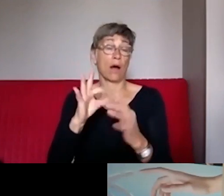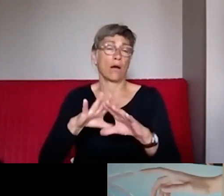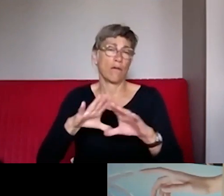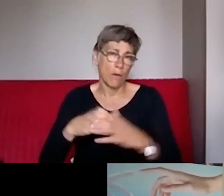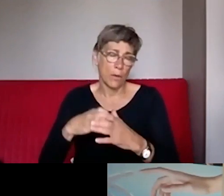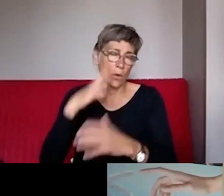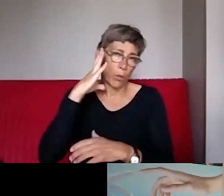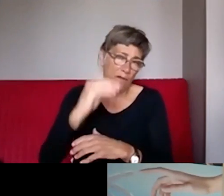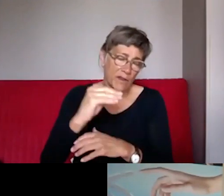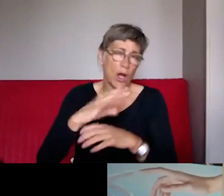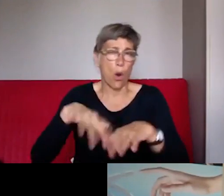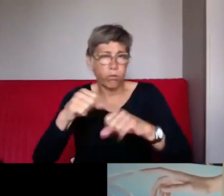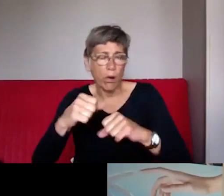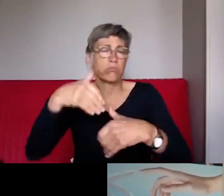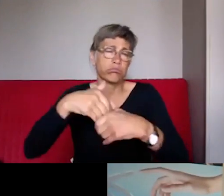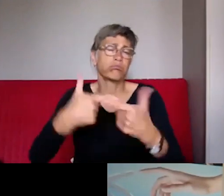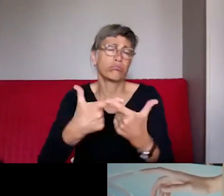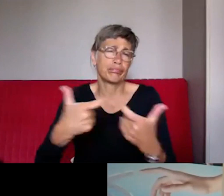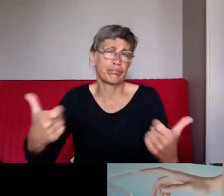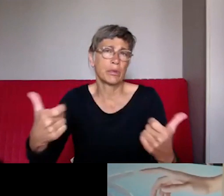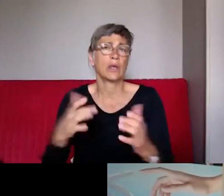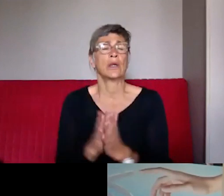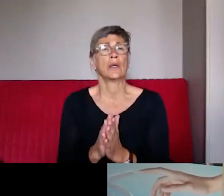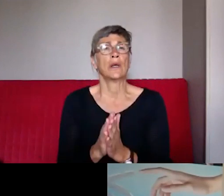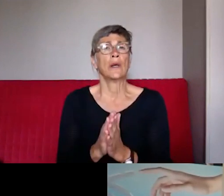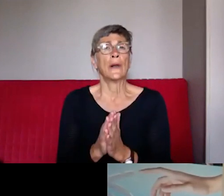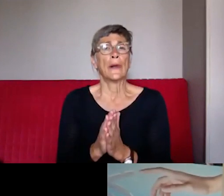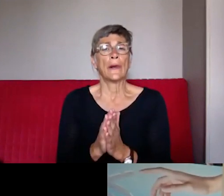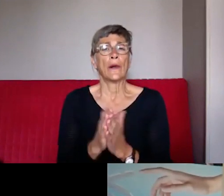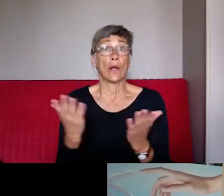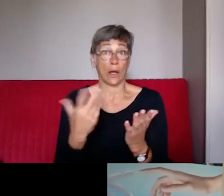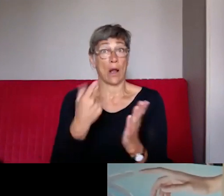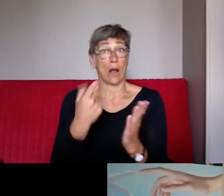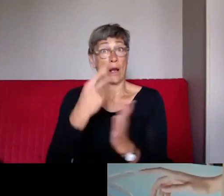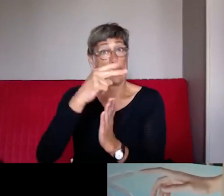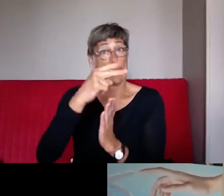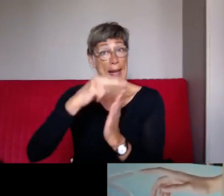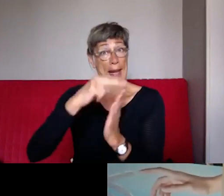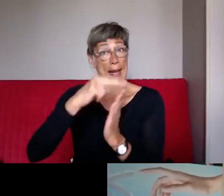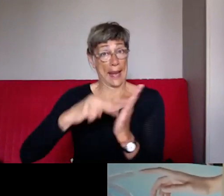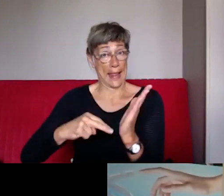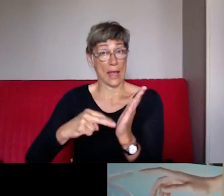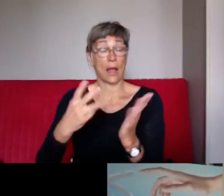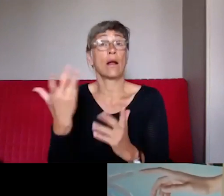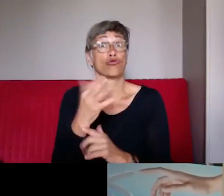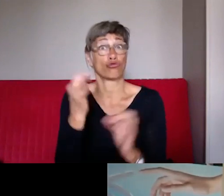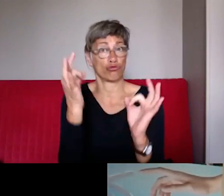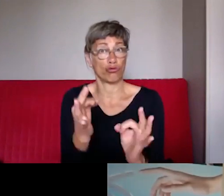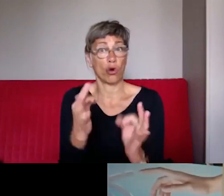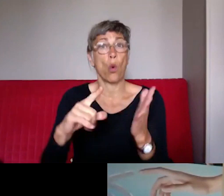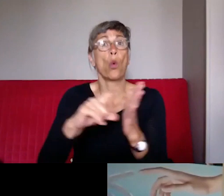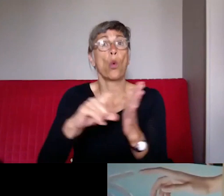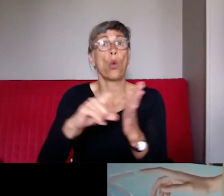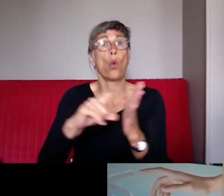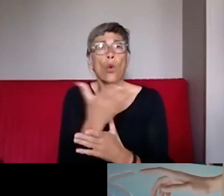et à l'emploi. Je vais vous permettre de lire, je vais me permettre de lire ce que veut dire justement cette loi, qu'est-ce qu'elle